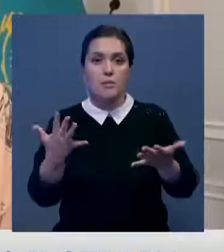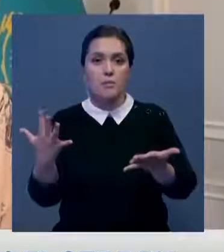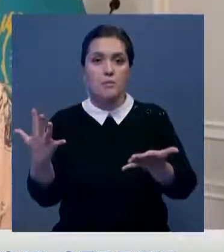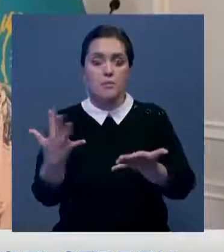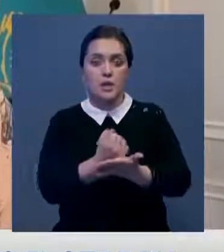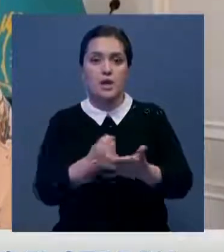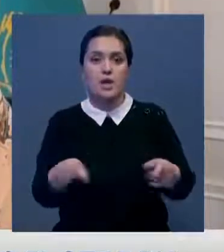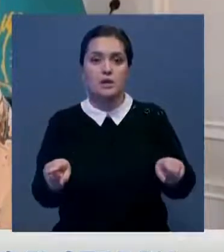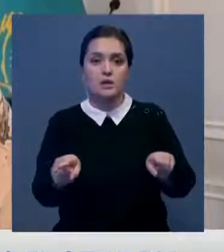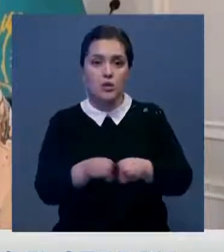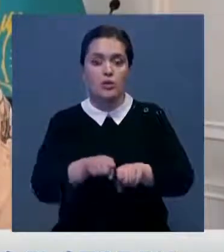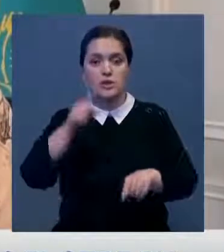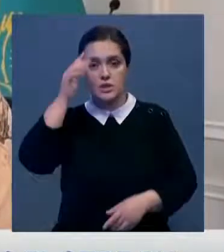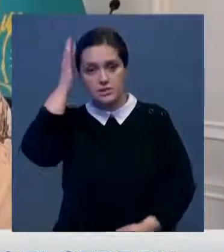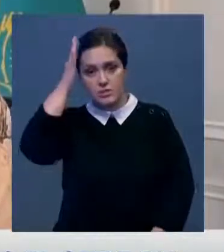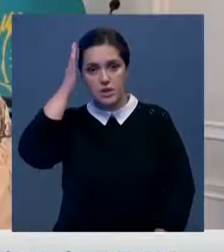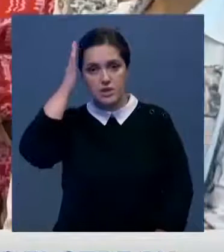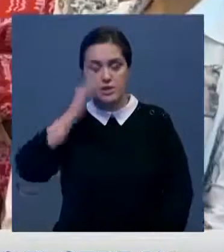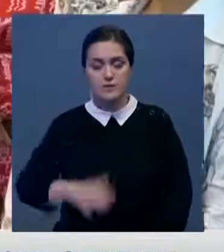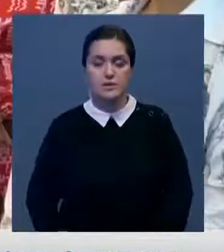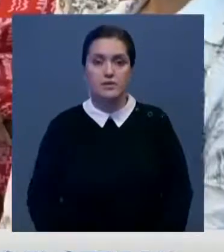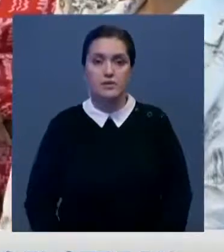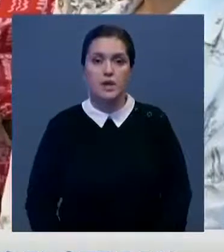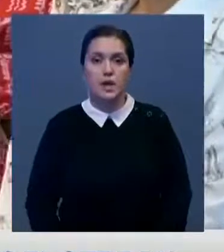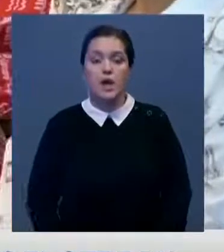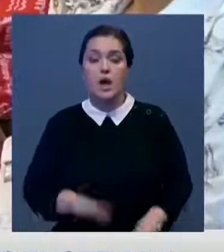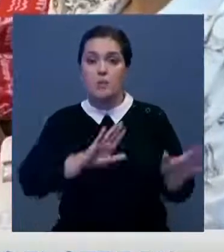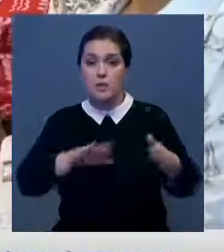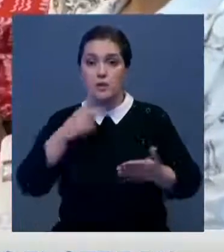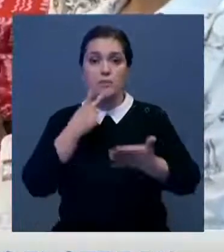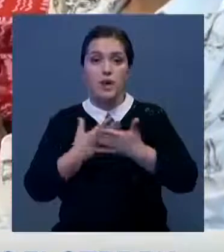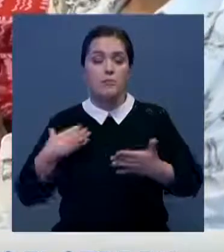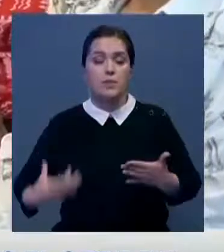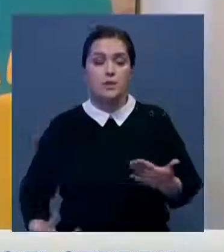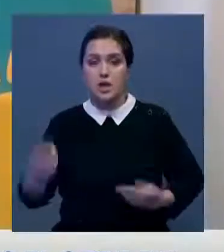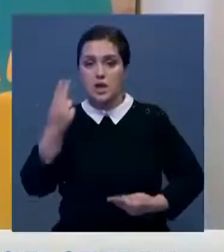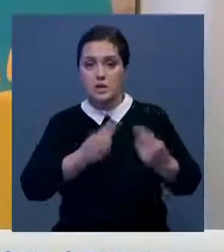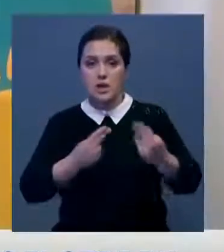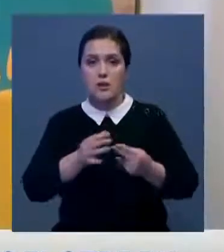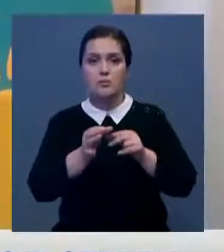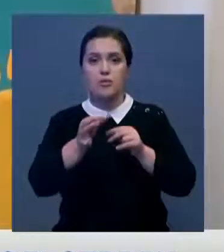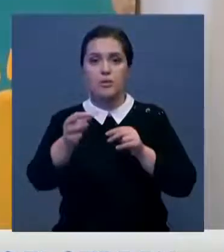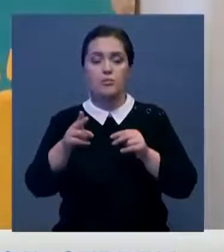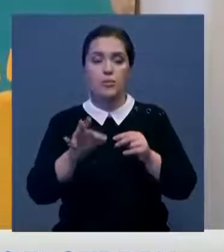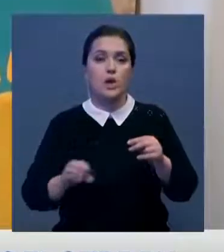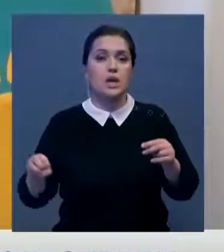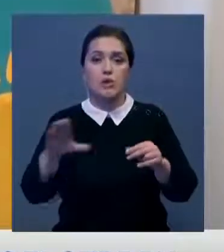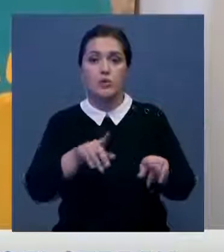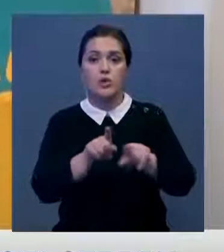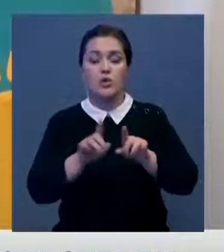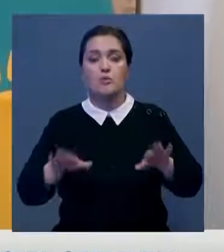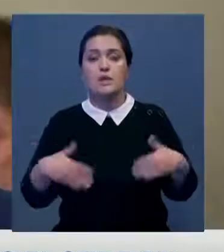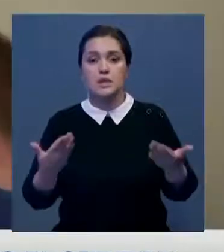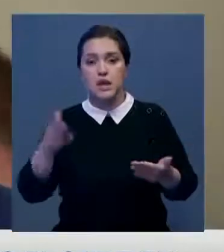такое значение визуальное. После показа в Париже рисунки отправятся в турне по Европе, где будут также представлены